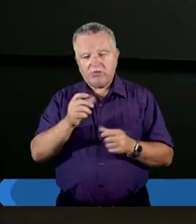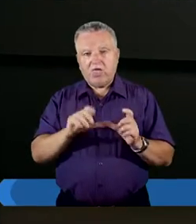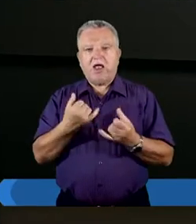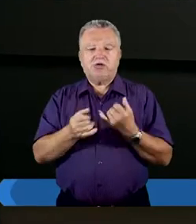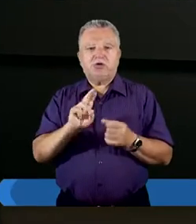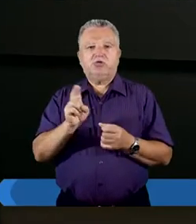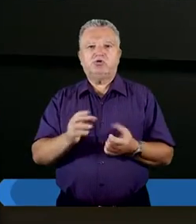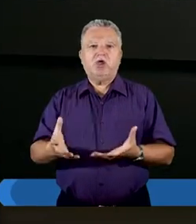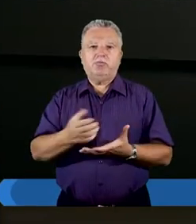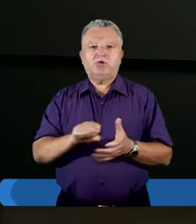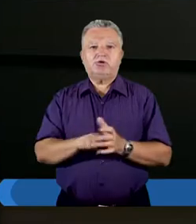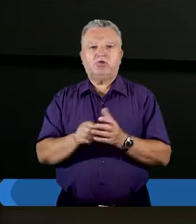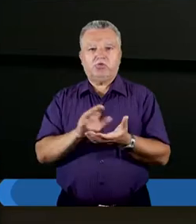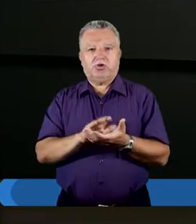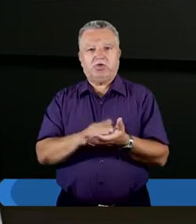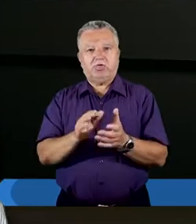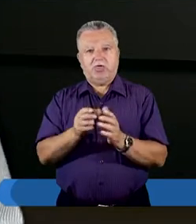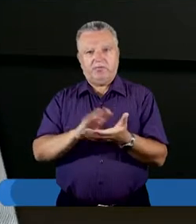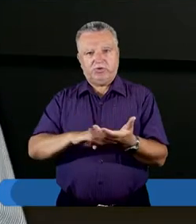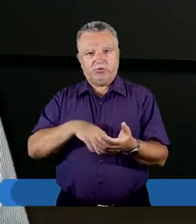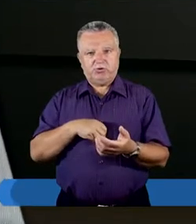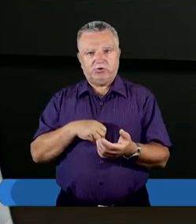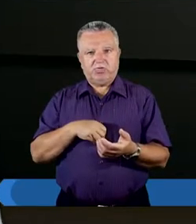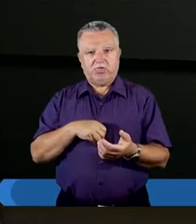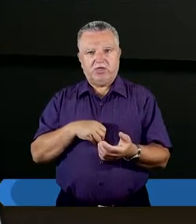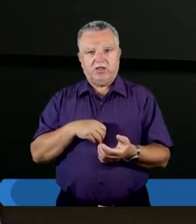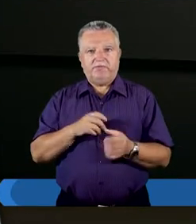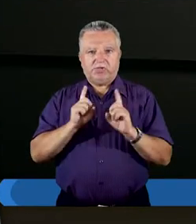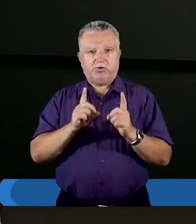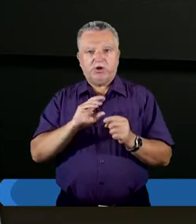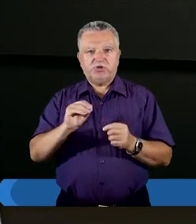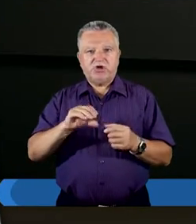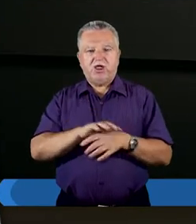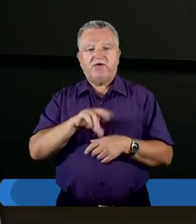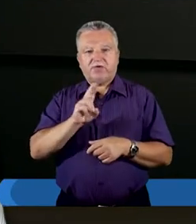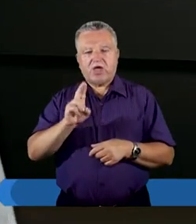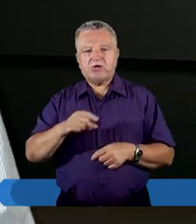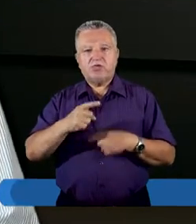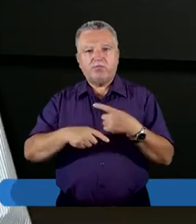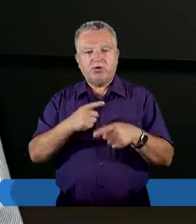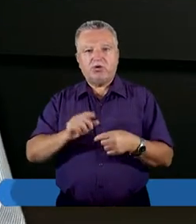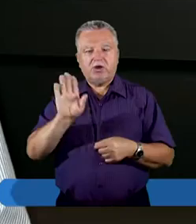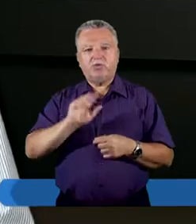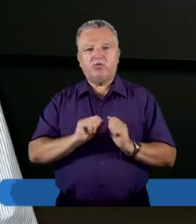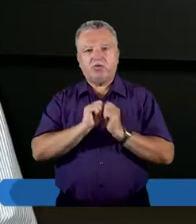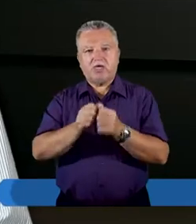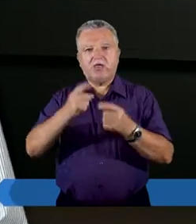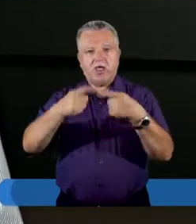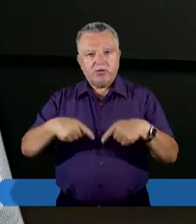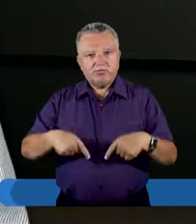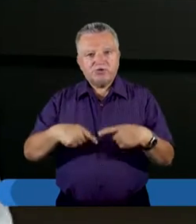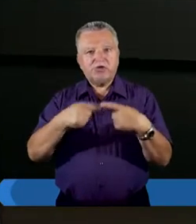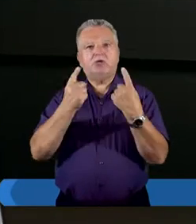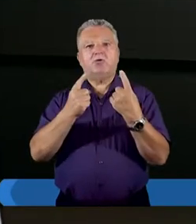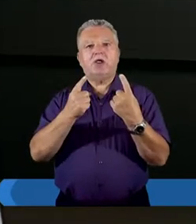do ręki Biblię, to może zauważyć, że właściwie w każdym pokoleniu, które gdzieś jest w Biblii opisane, Bóg daje im przekonanie właśnie